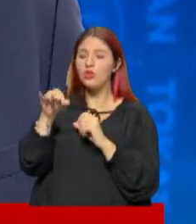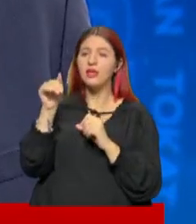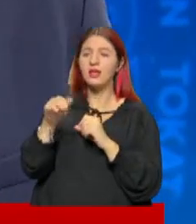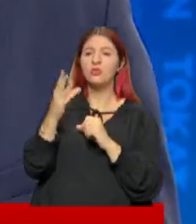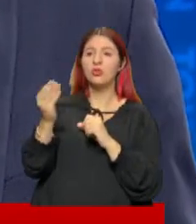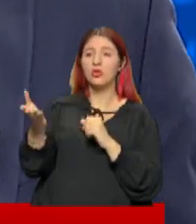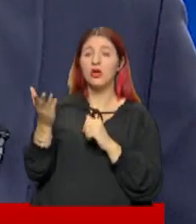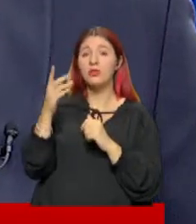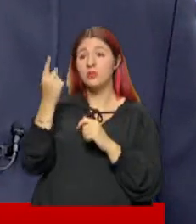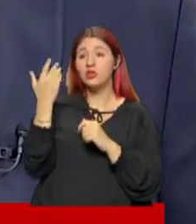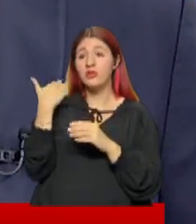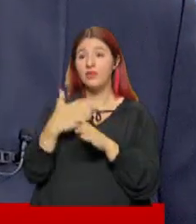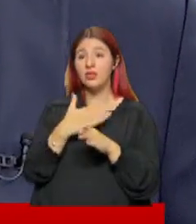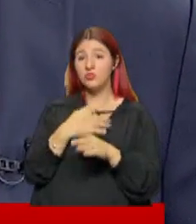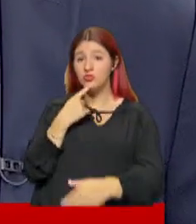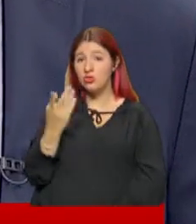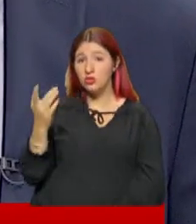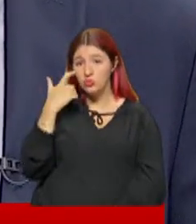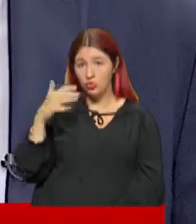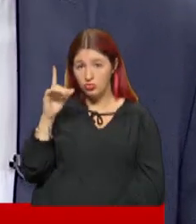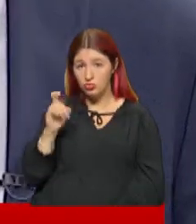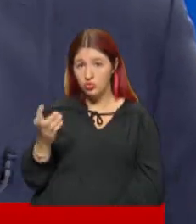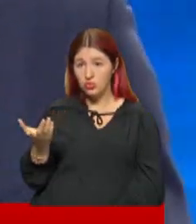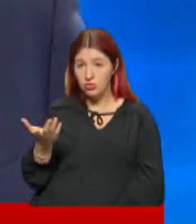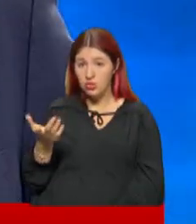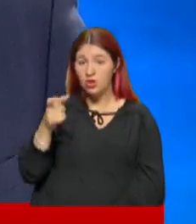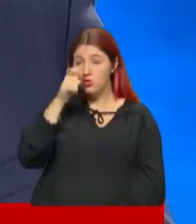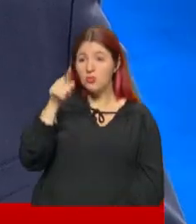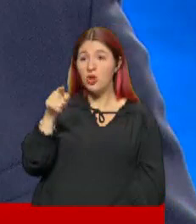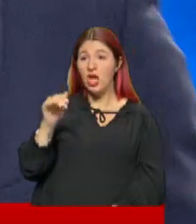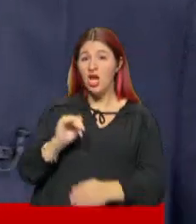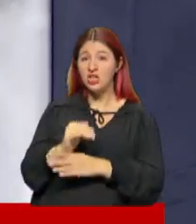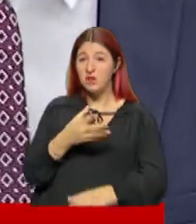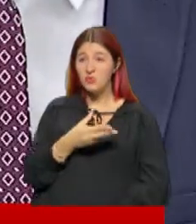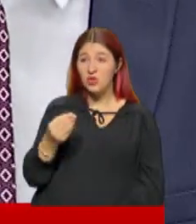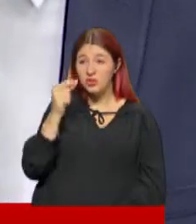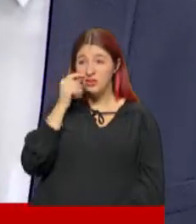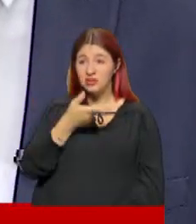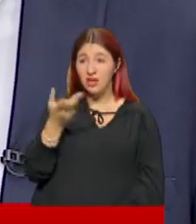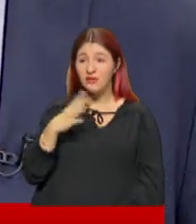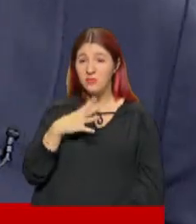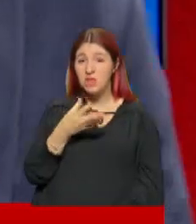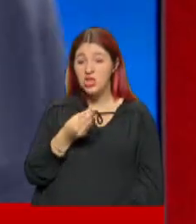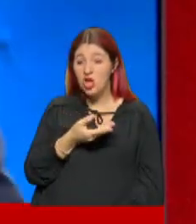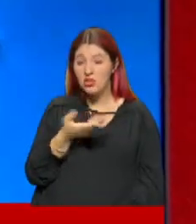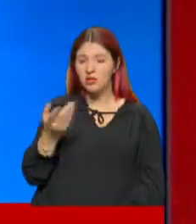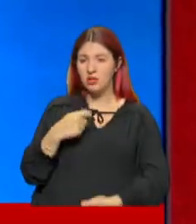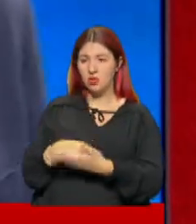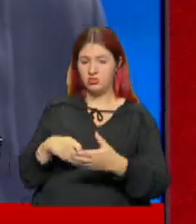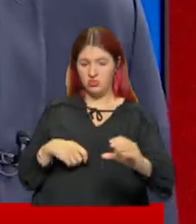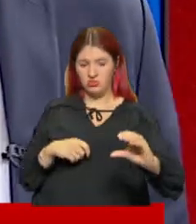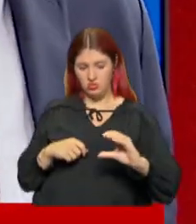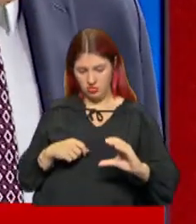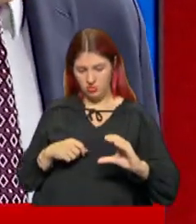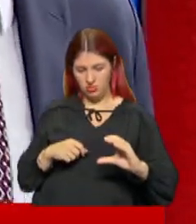biraz önceki yurttaşımız söylediği şey şaşırtıcı mı? Türkiye'de böyle yaşayan milyonlarca insan var, milyonlarca. Yani maaşınızı